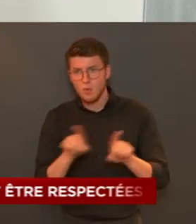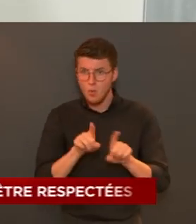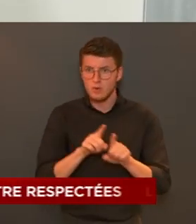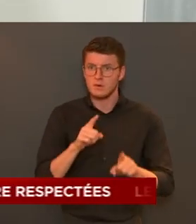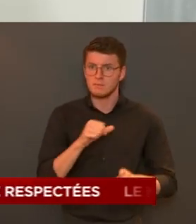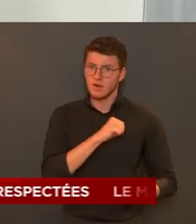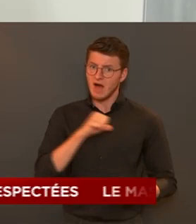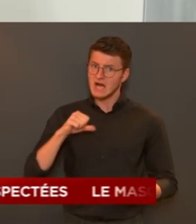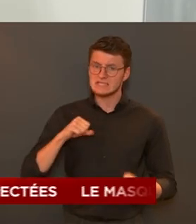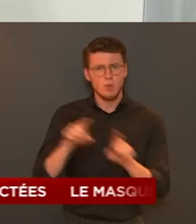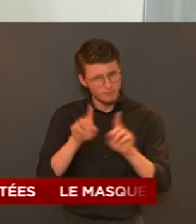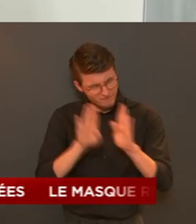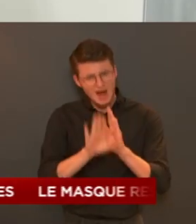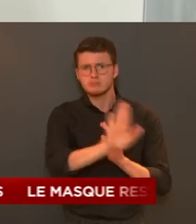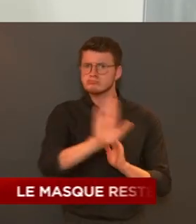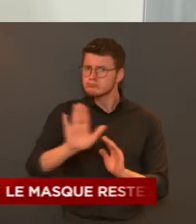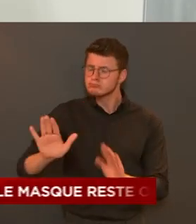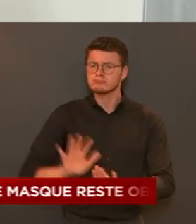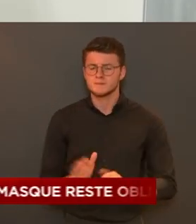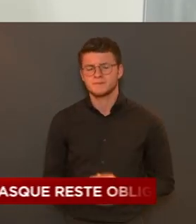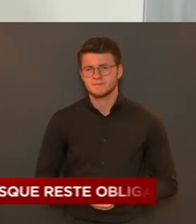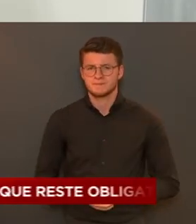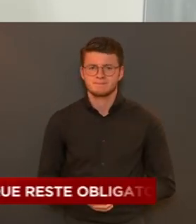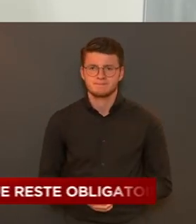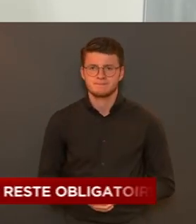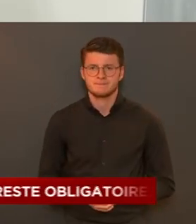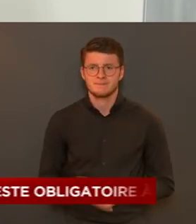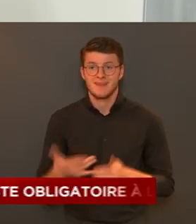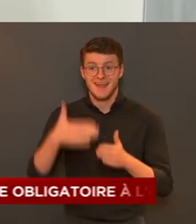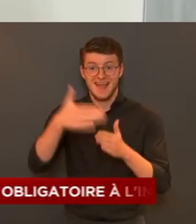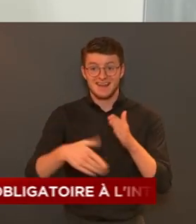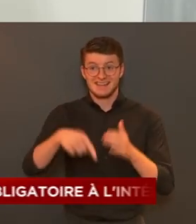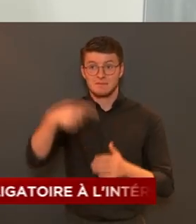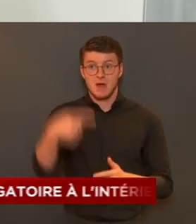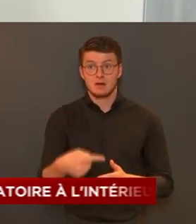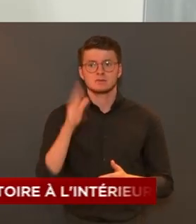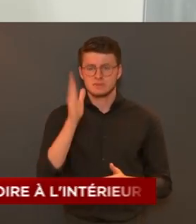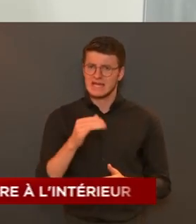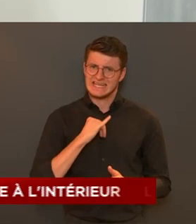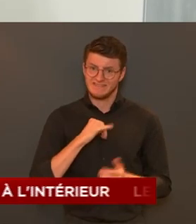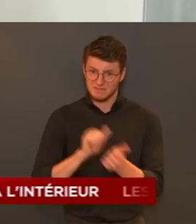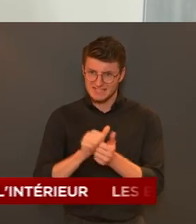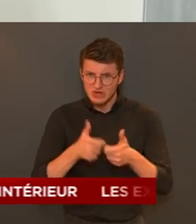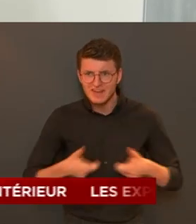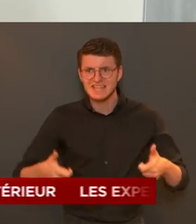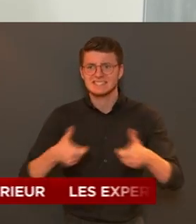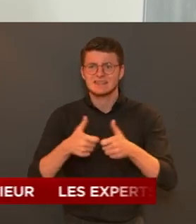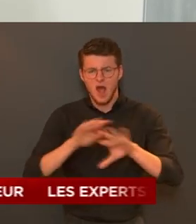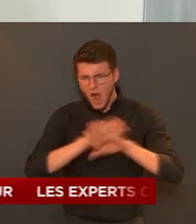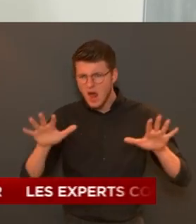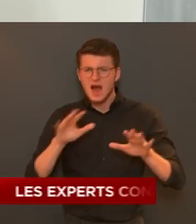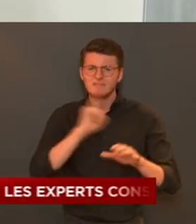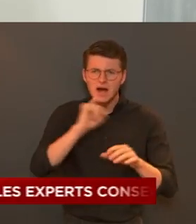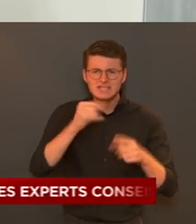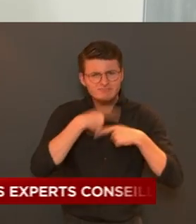application sûre, aussi en ce qui concerne vos données personnelles. Fin de ce mois, une conférence de presse aura lieu. Celle-ci